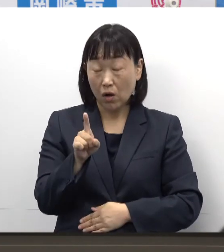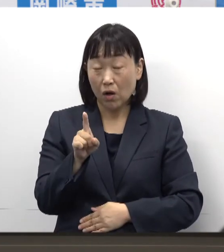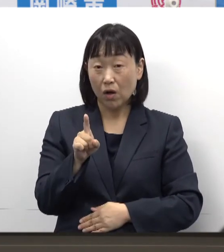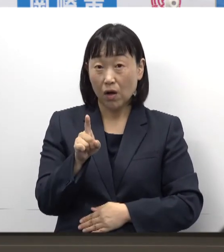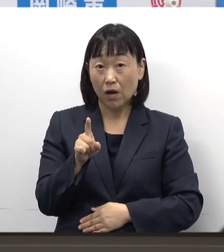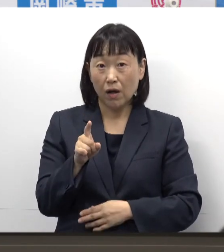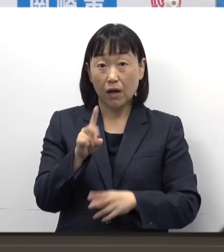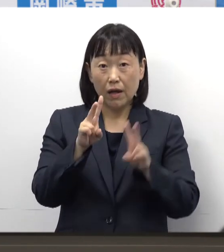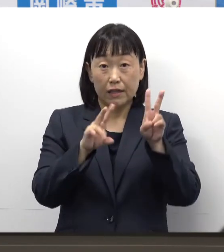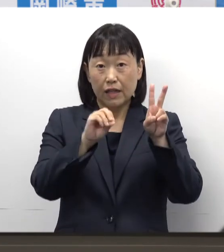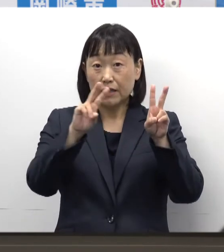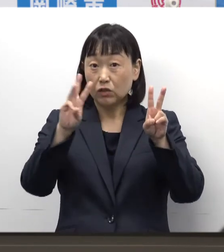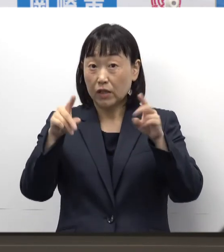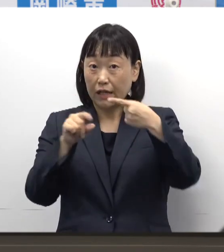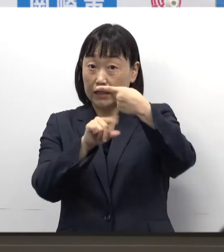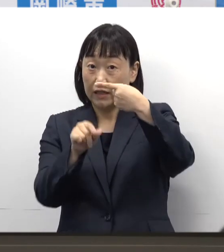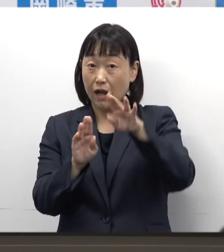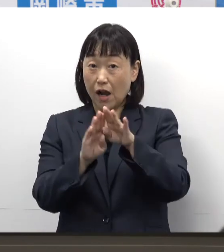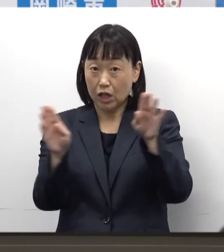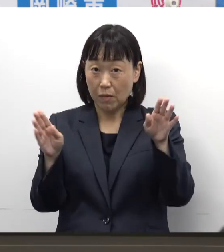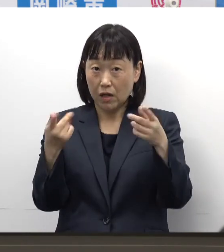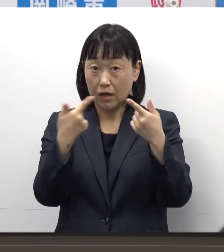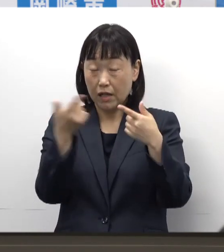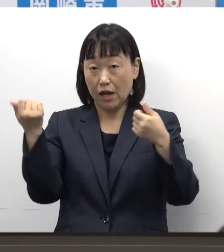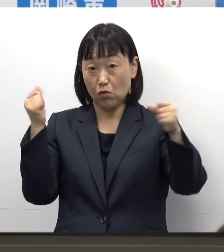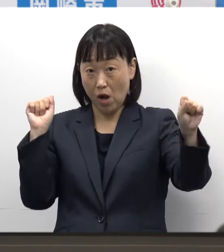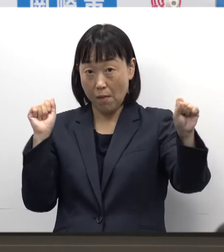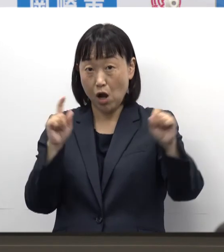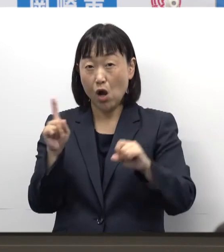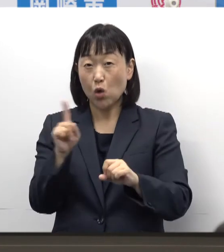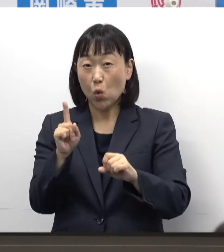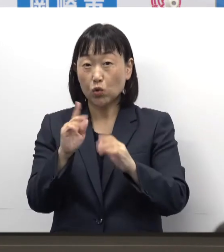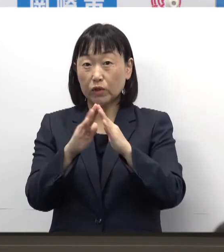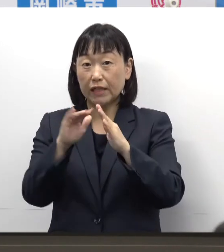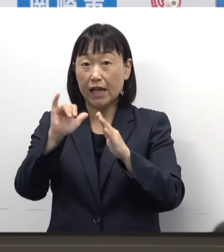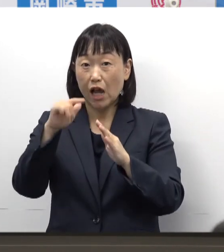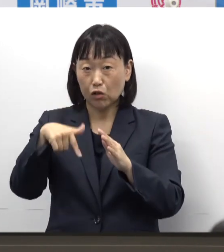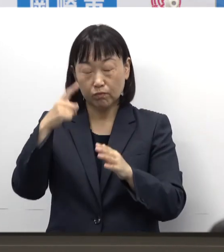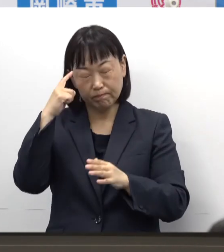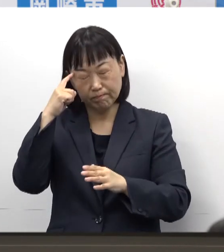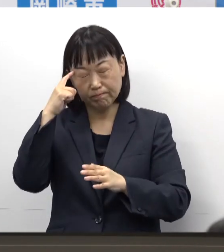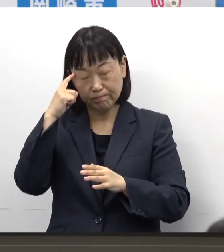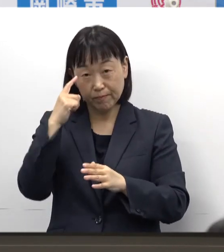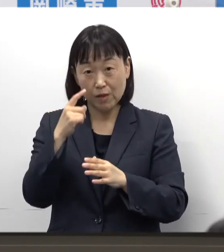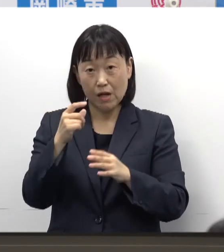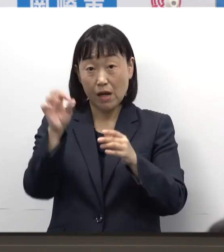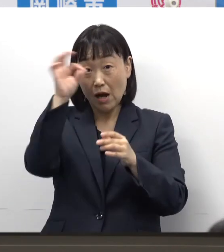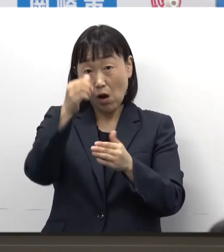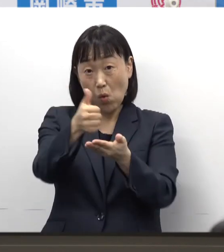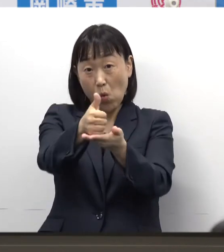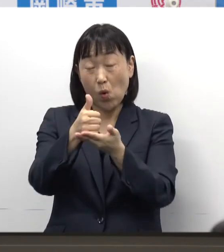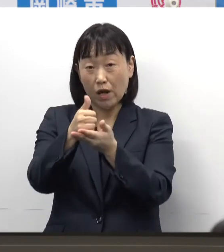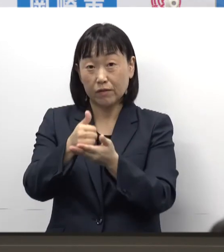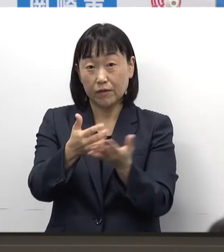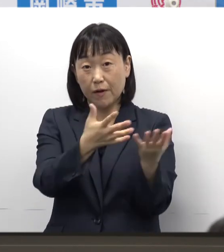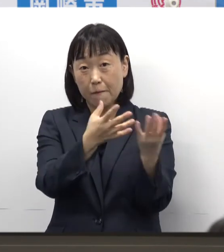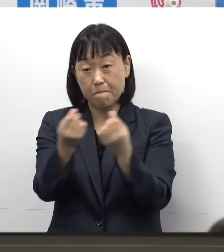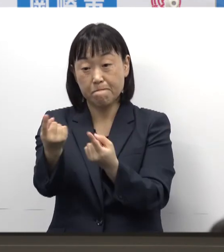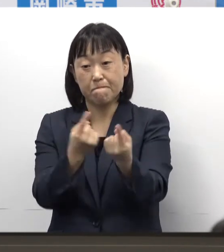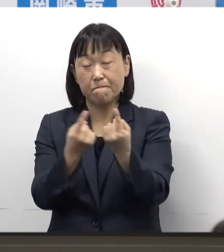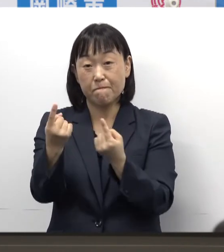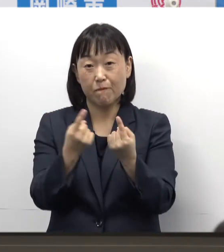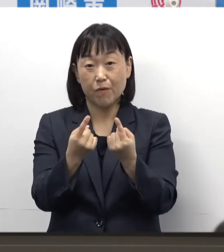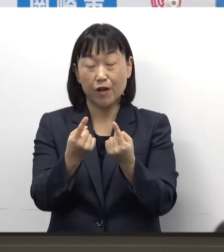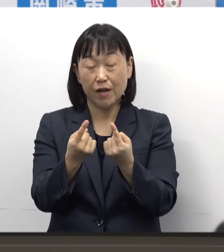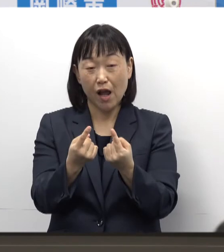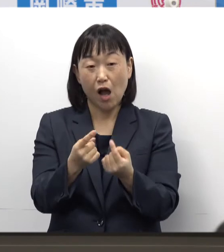2023年1月から始まる大河ドラマどうする癒すを見据え多くの観光客の皆様に岡崎駅